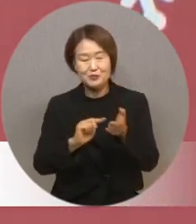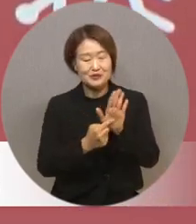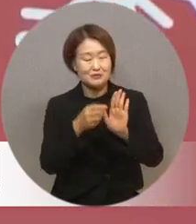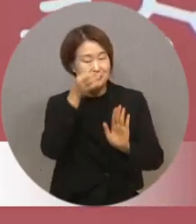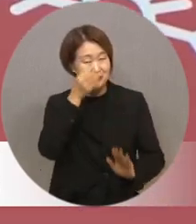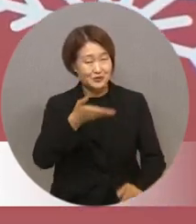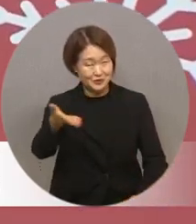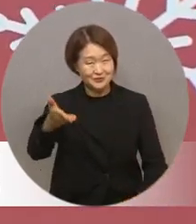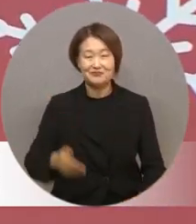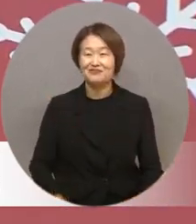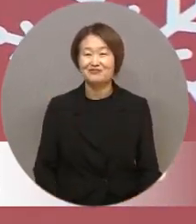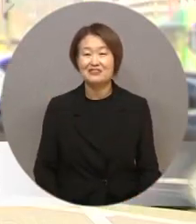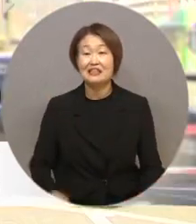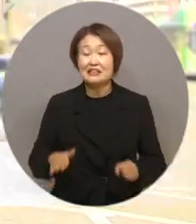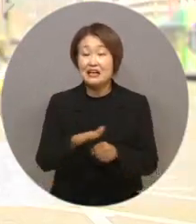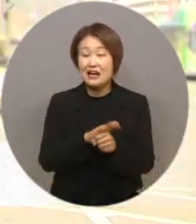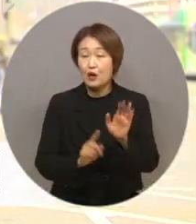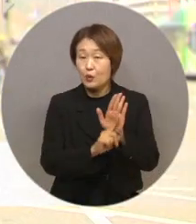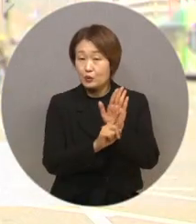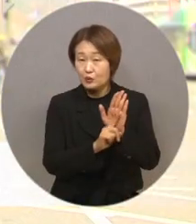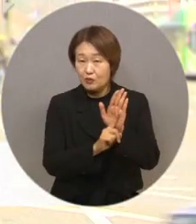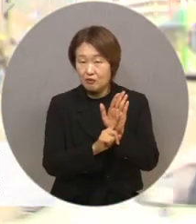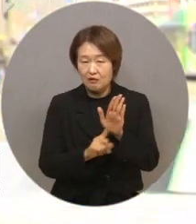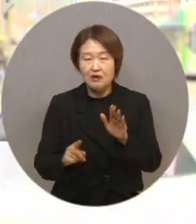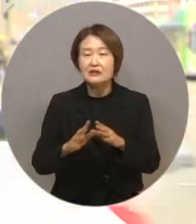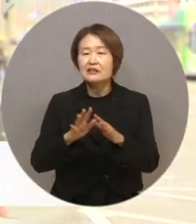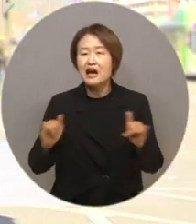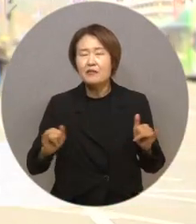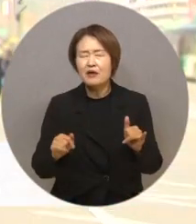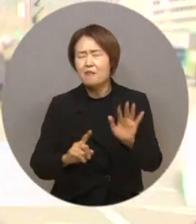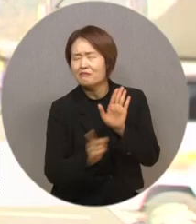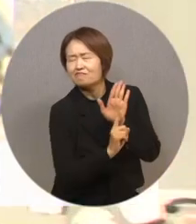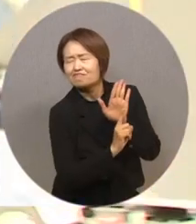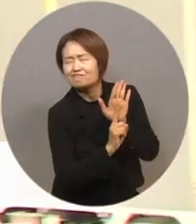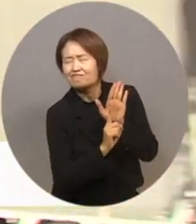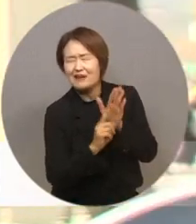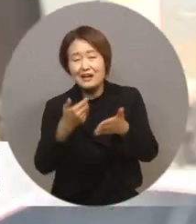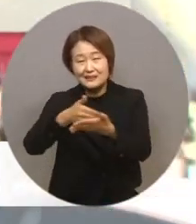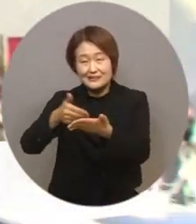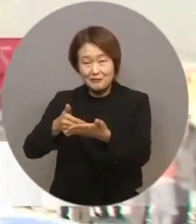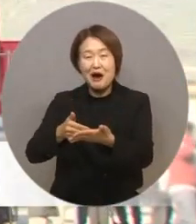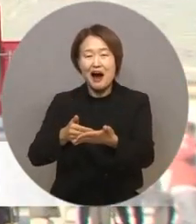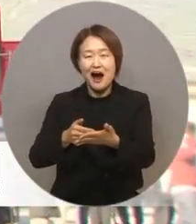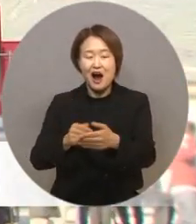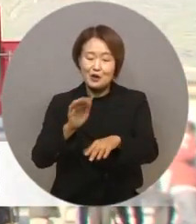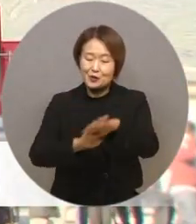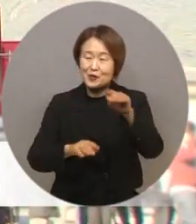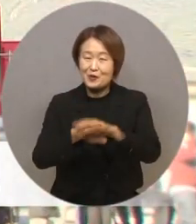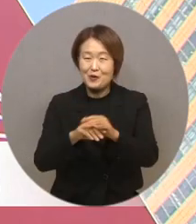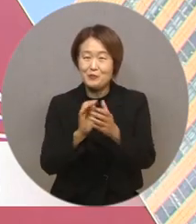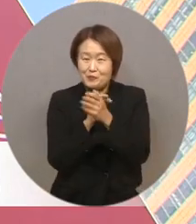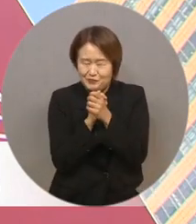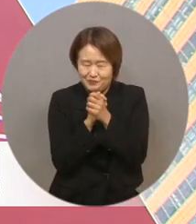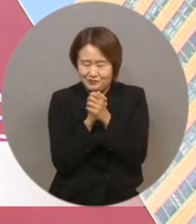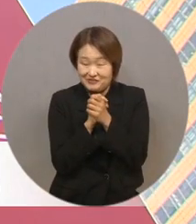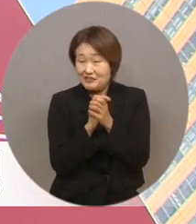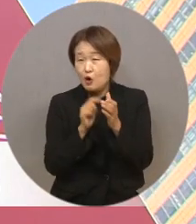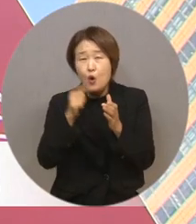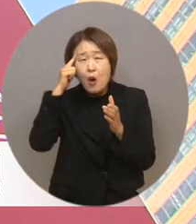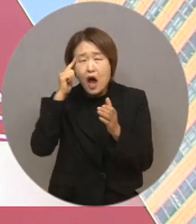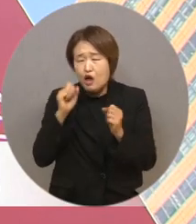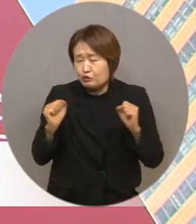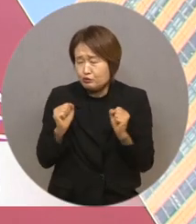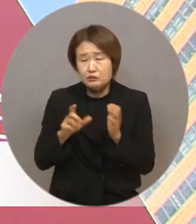또한 이번 사랑의 온도탑은 대국민 공모를 통해 탄생한 디자인의 손모아 장갑 모양으로 추운 겨울